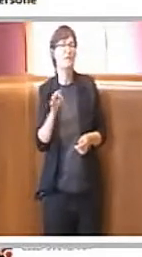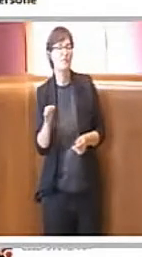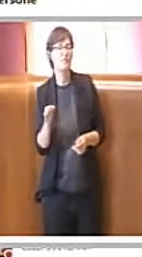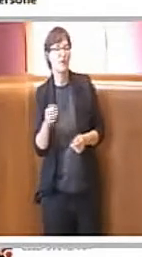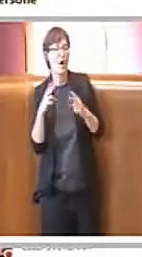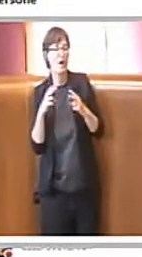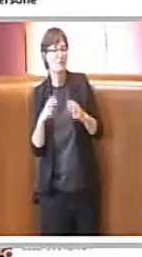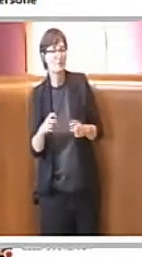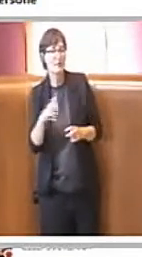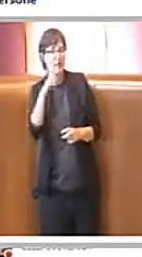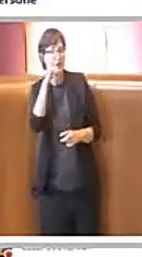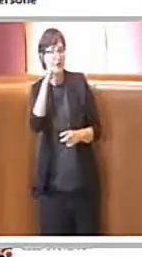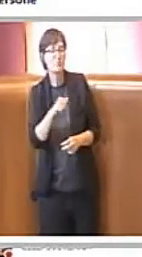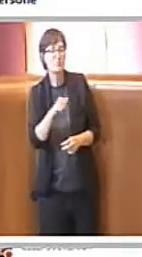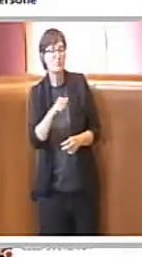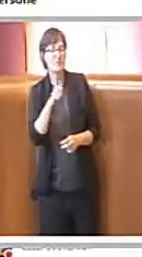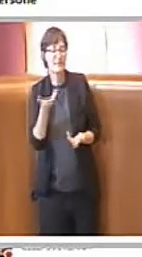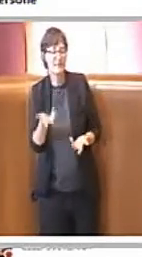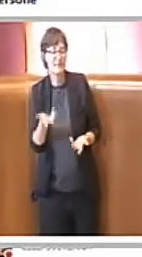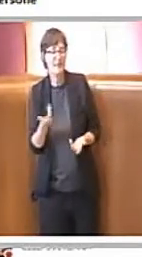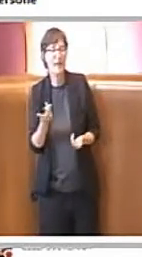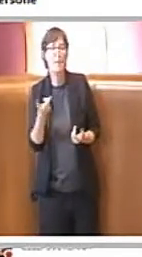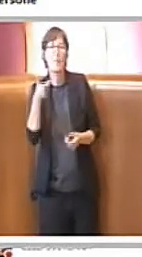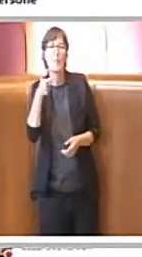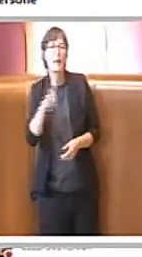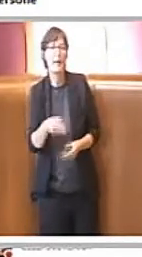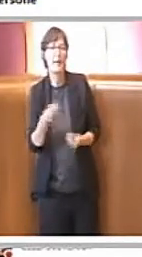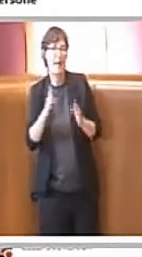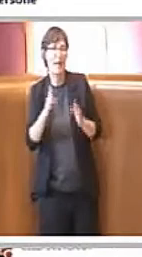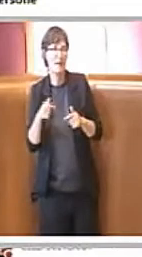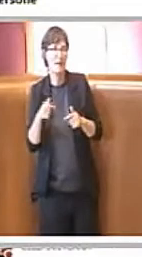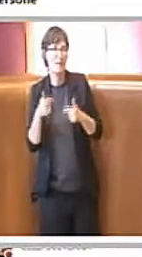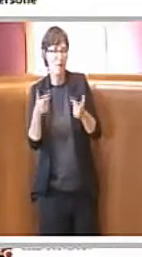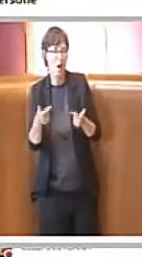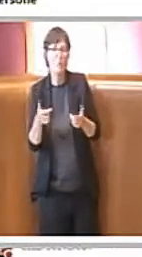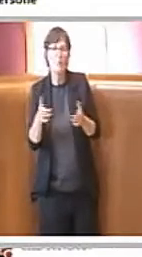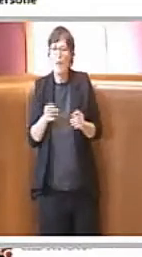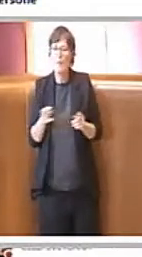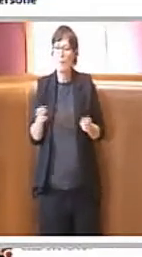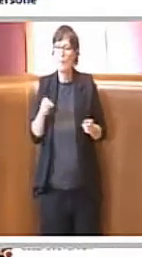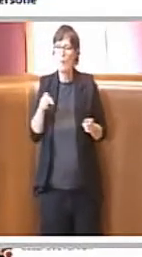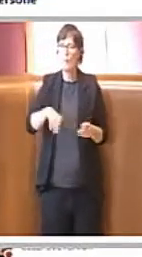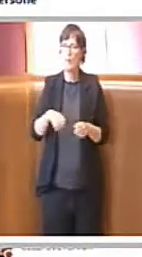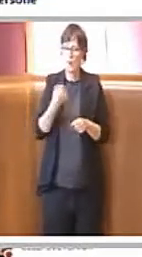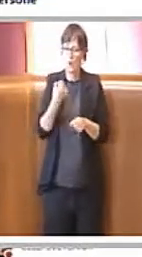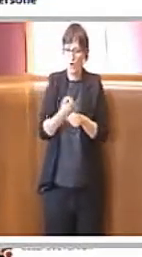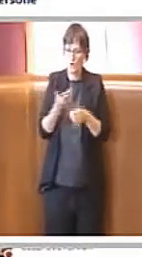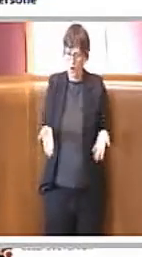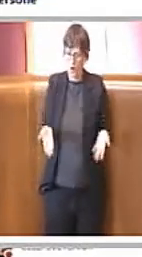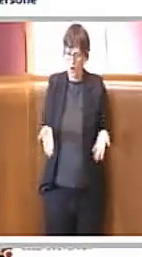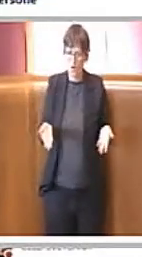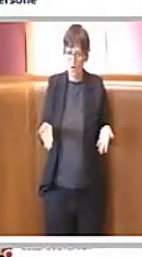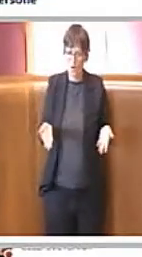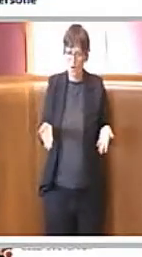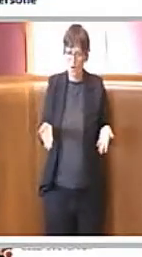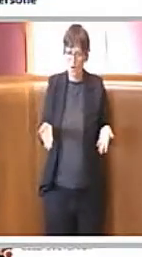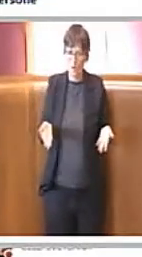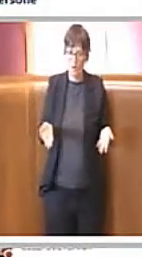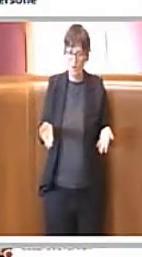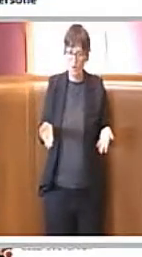le esigenze che portano all'affidamento di questo immobile in un momento come questo, storico come questo, che porta,